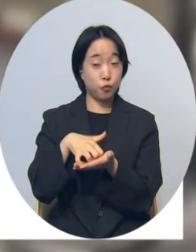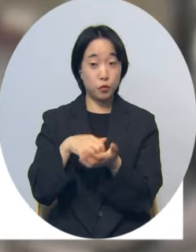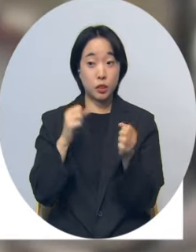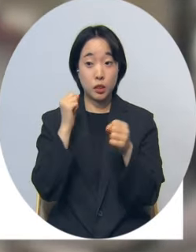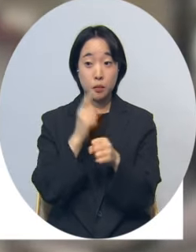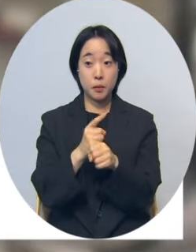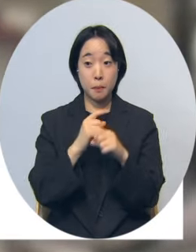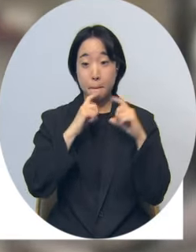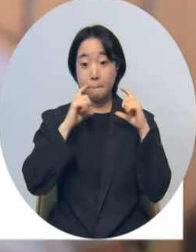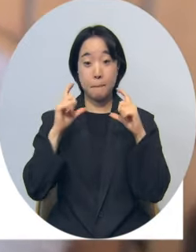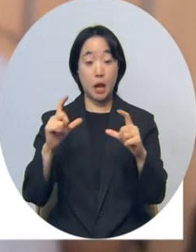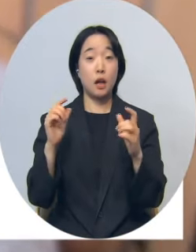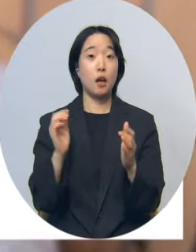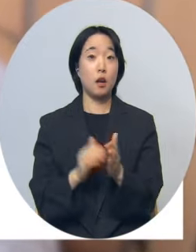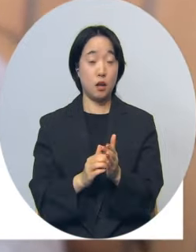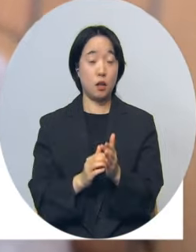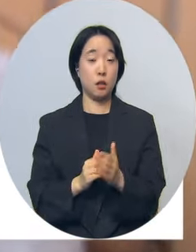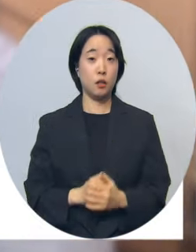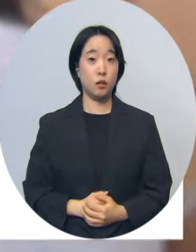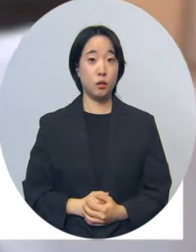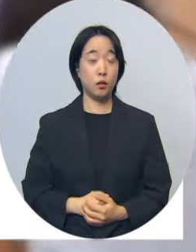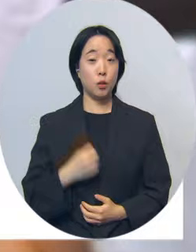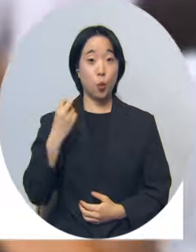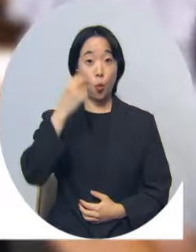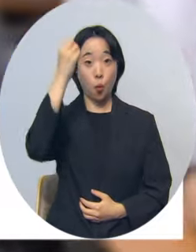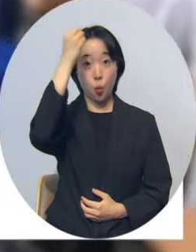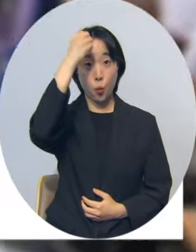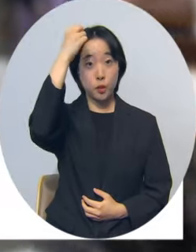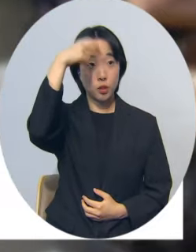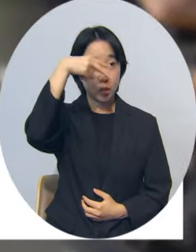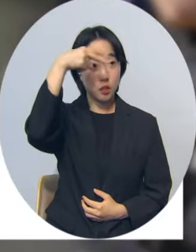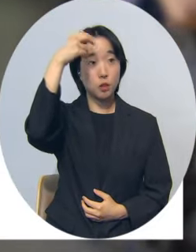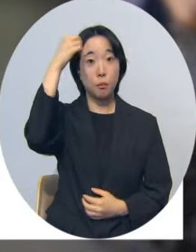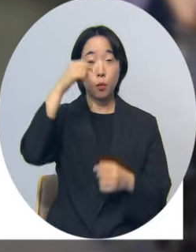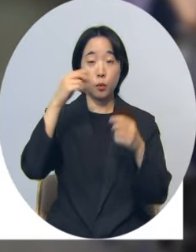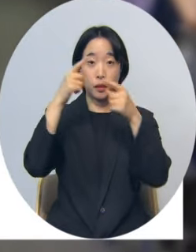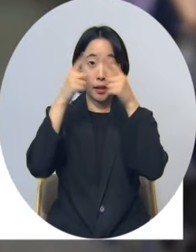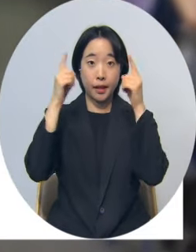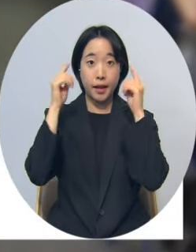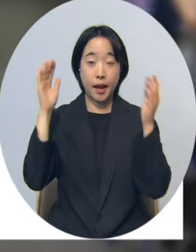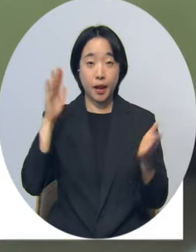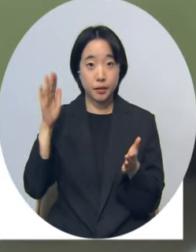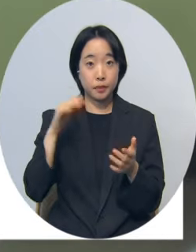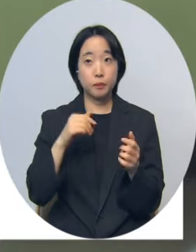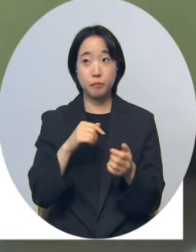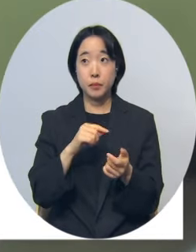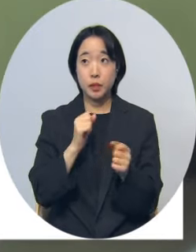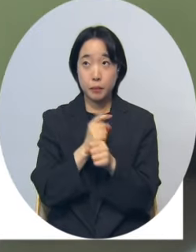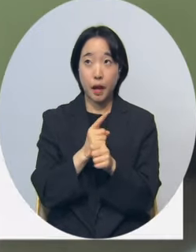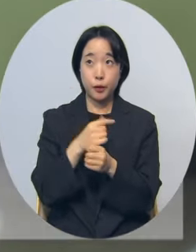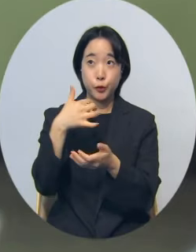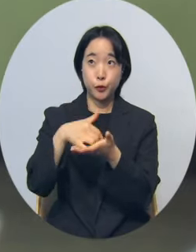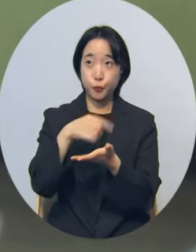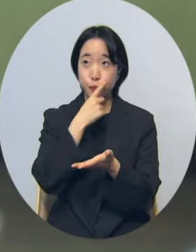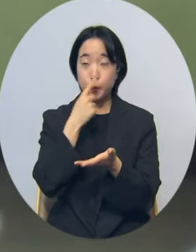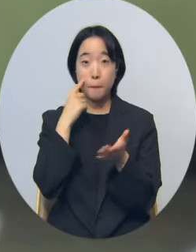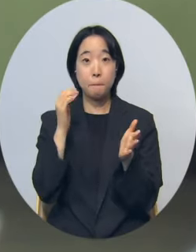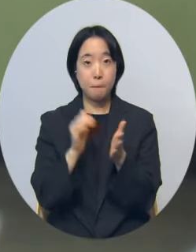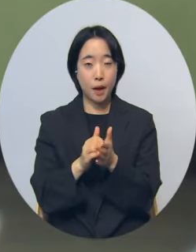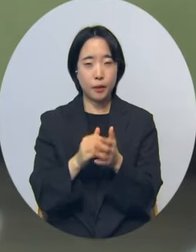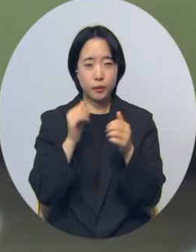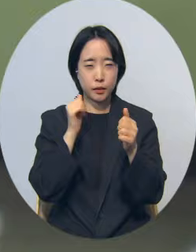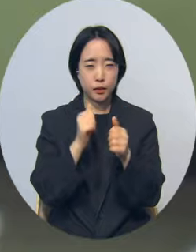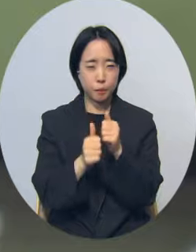배정돼 공표됐고 고등학교 2학년 학생들과 수험생, 학부모들도 이를 바탕으로 입시를 준비 중인